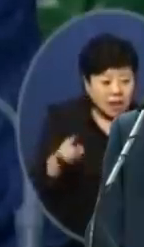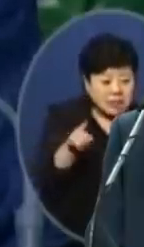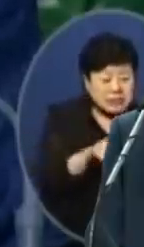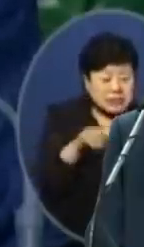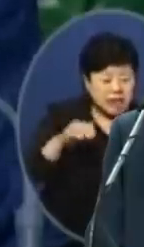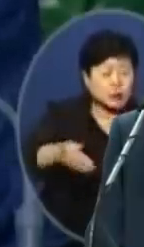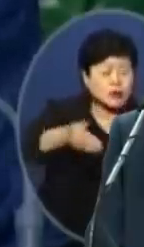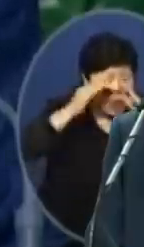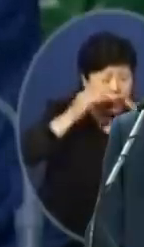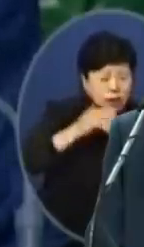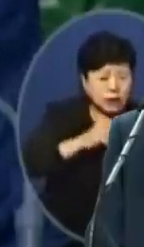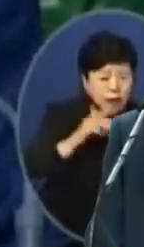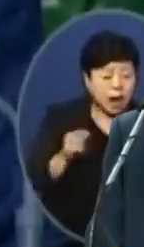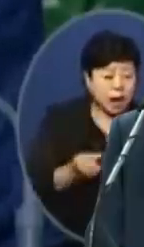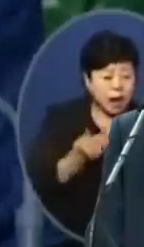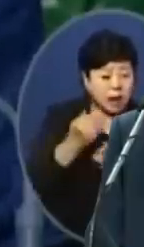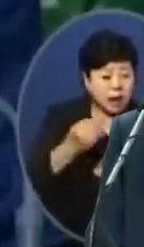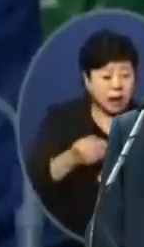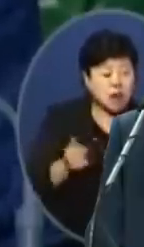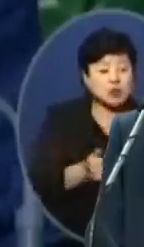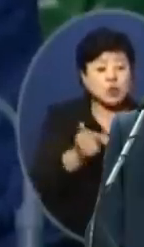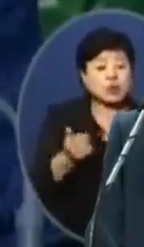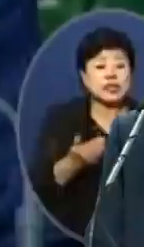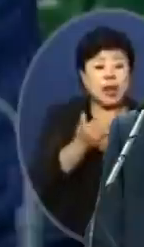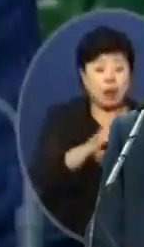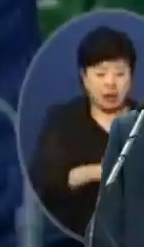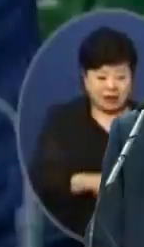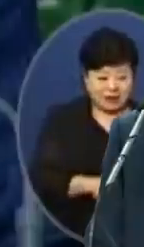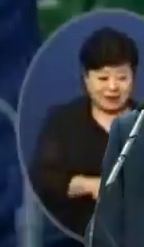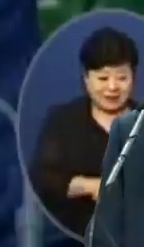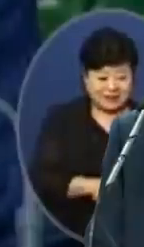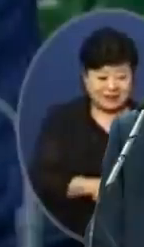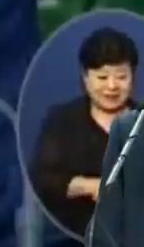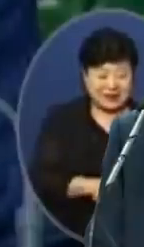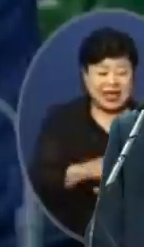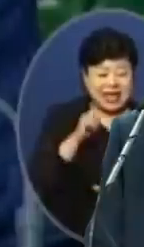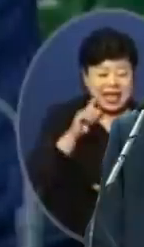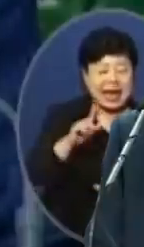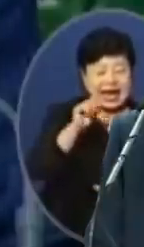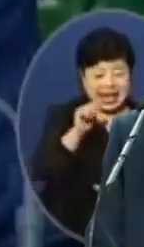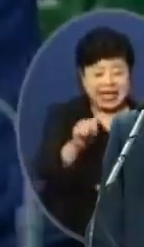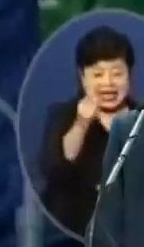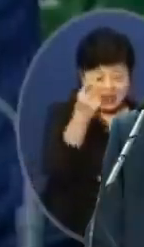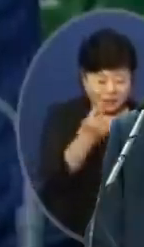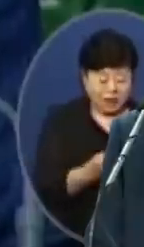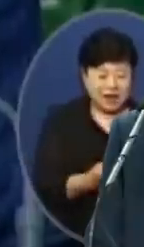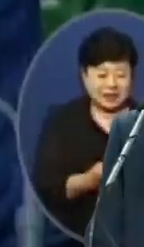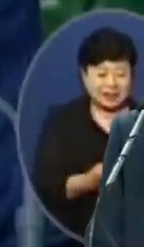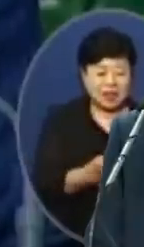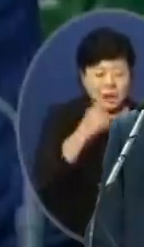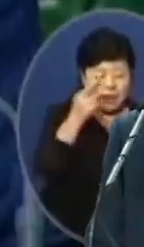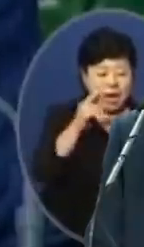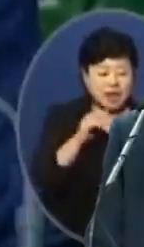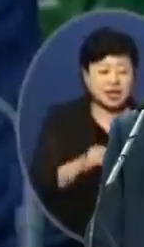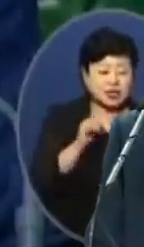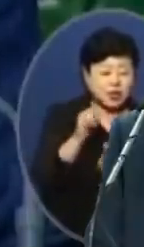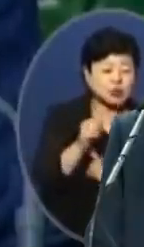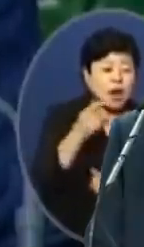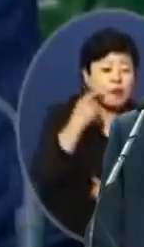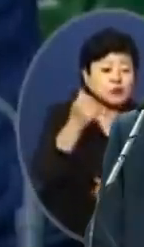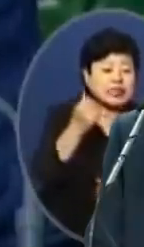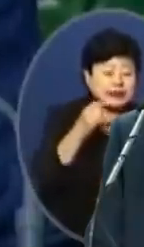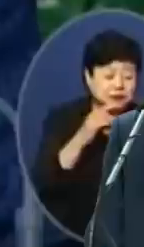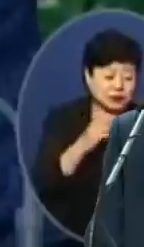신학교를 세워라는 소원이 있나요? 그래서 로스앤젤레스에 와서 박요수아 목사님, 우리 선교사로